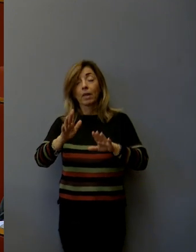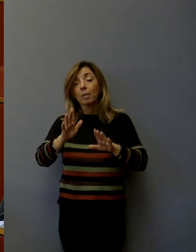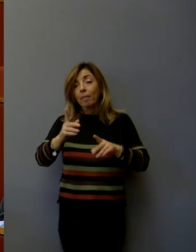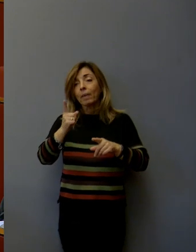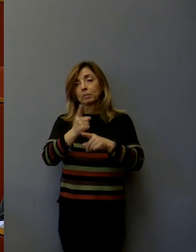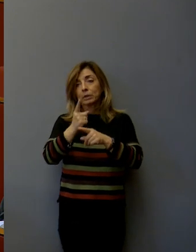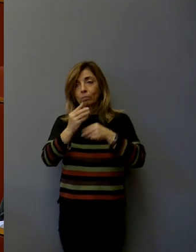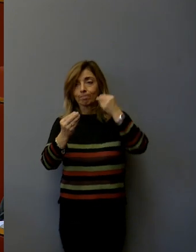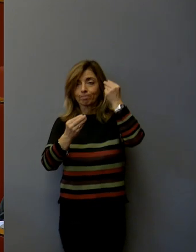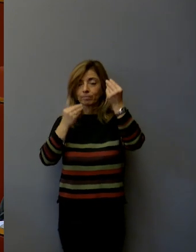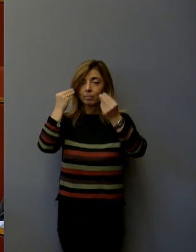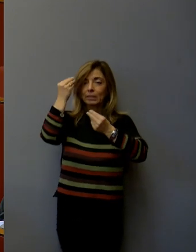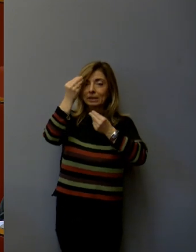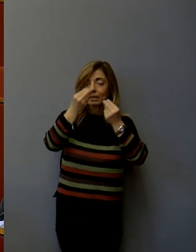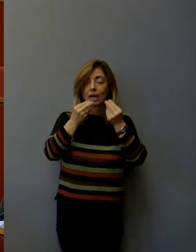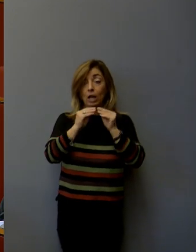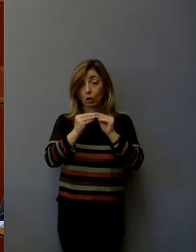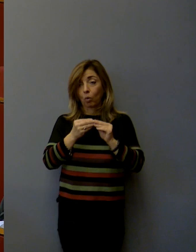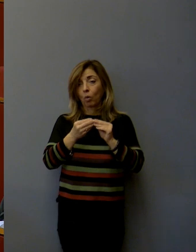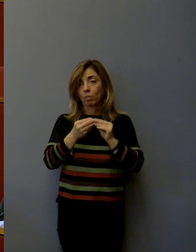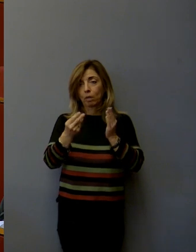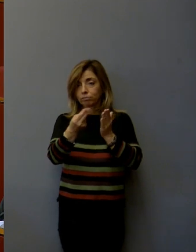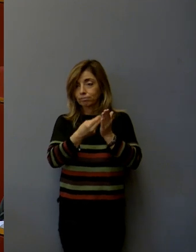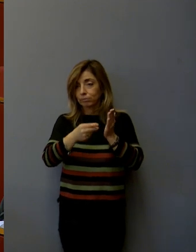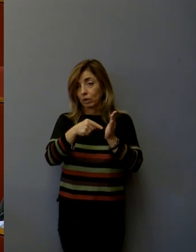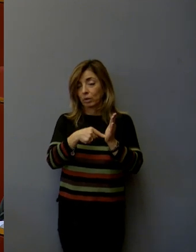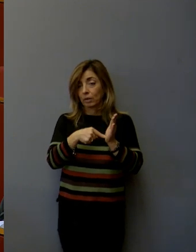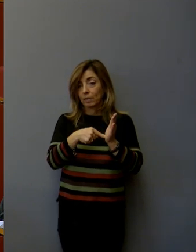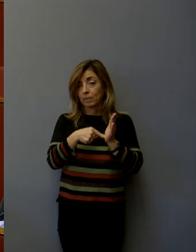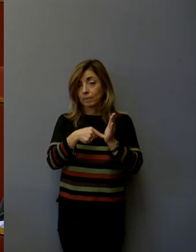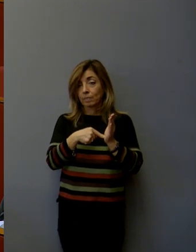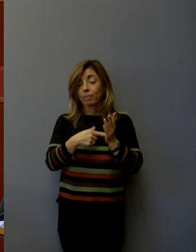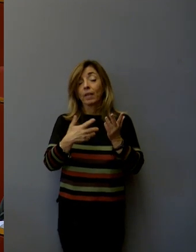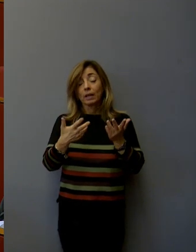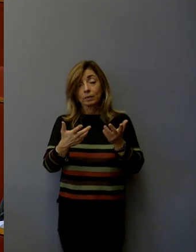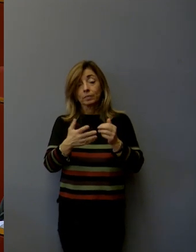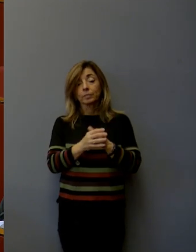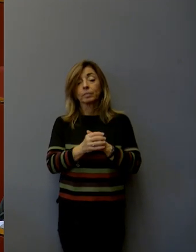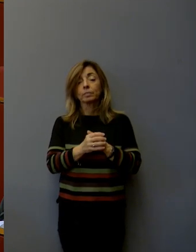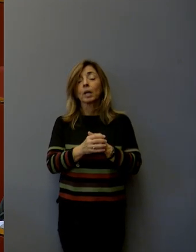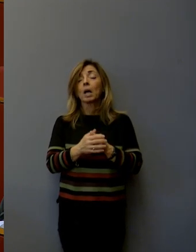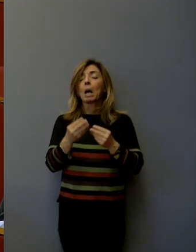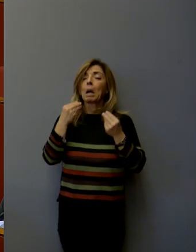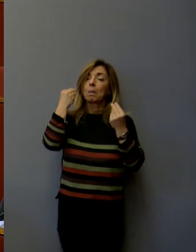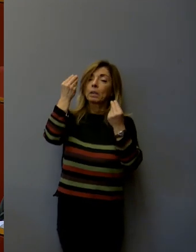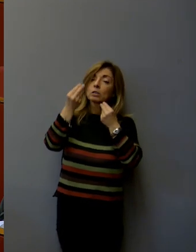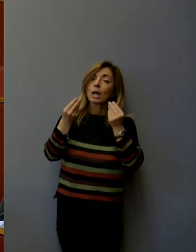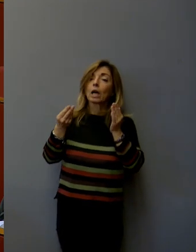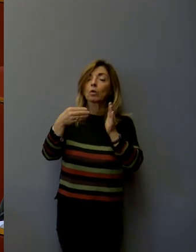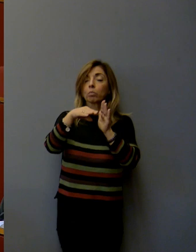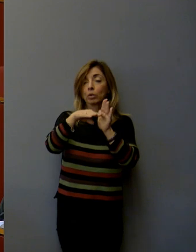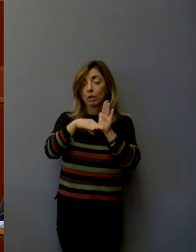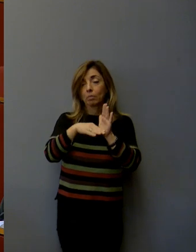pensato ora per pensarlo E per programmarlo abbiamo diverse risorse tra cui alcune anche